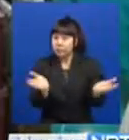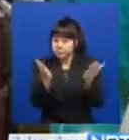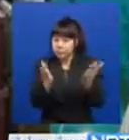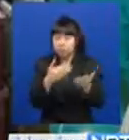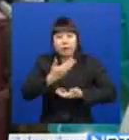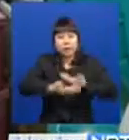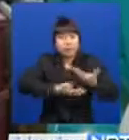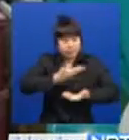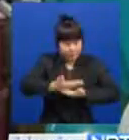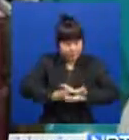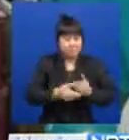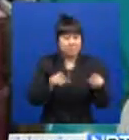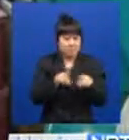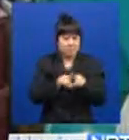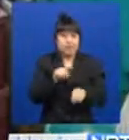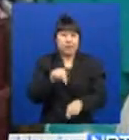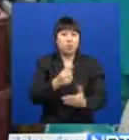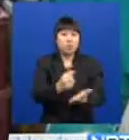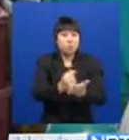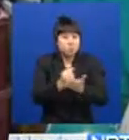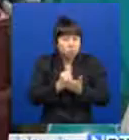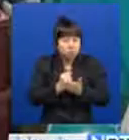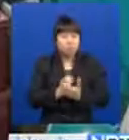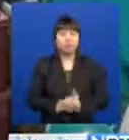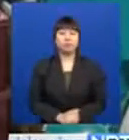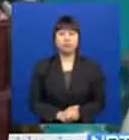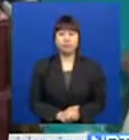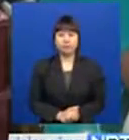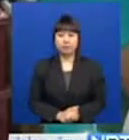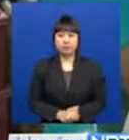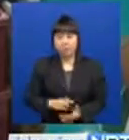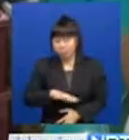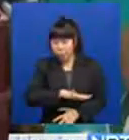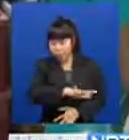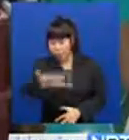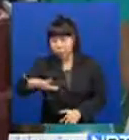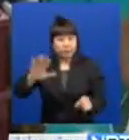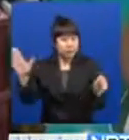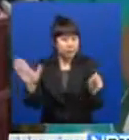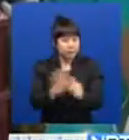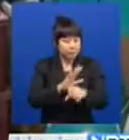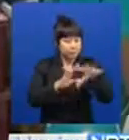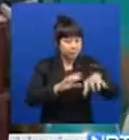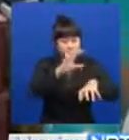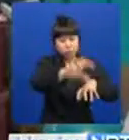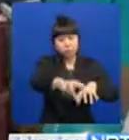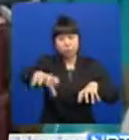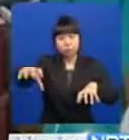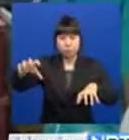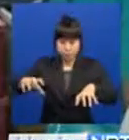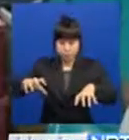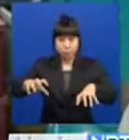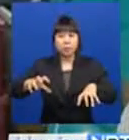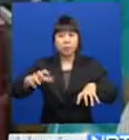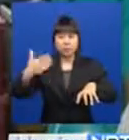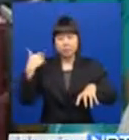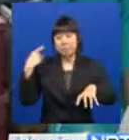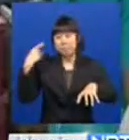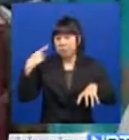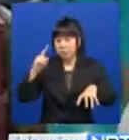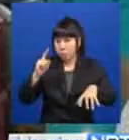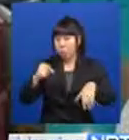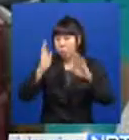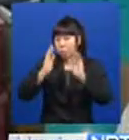ลาดอย่างนี้แหละครับให้ทั่วทุกที่ทุกแห่งก็จะได้ประโยชน์กับ